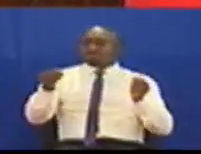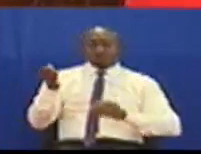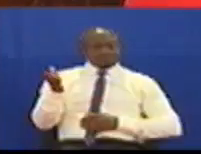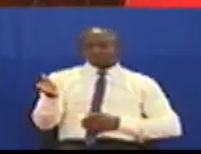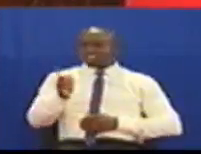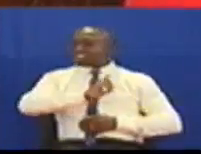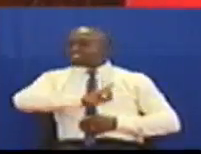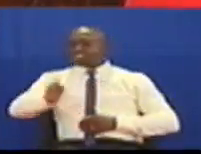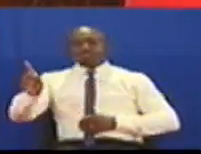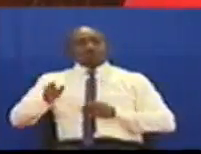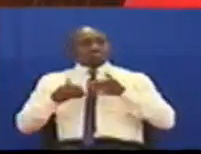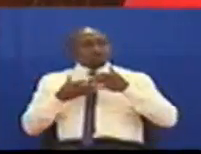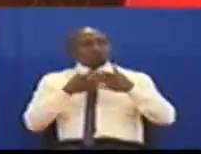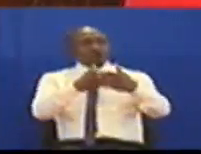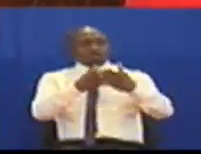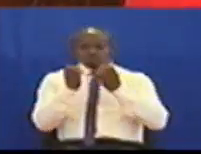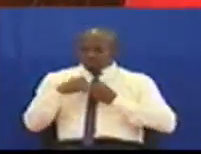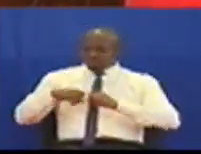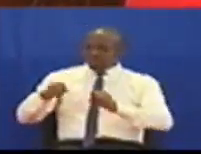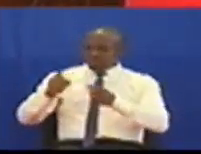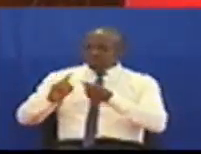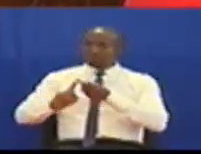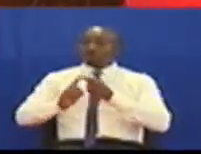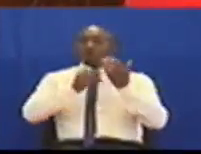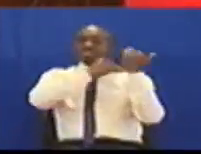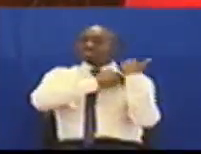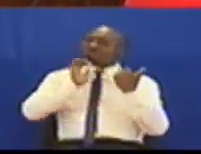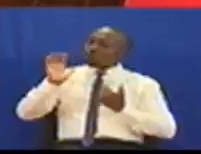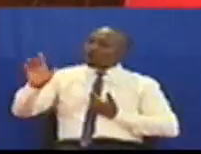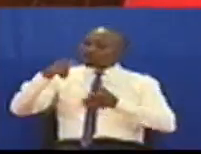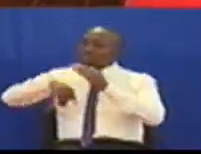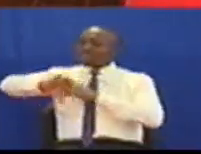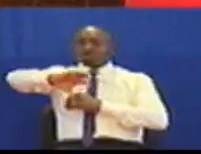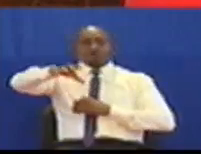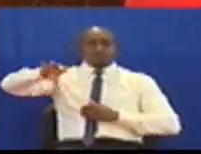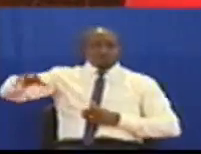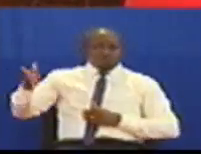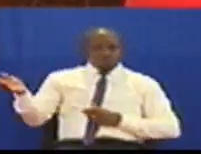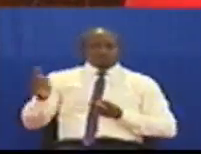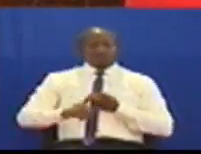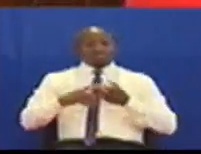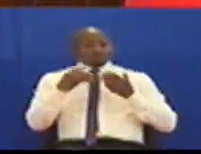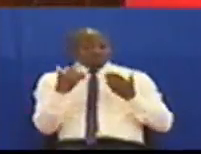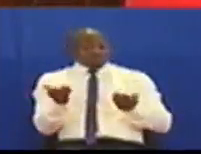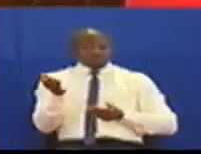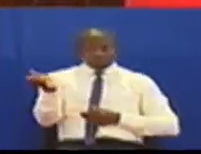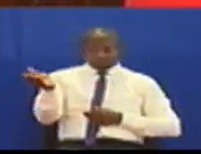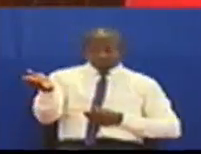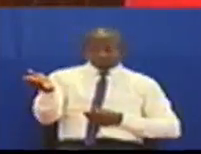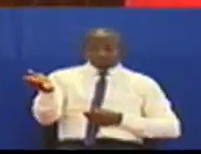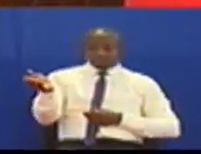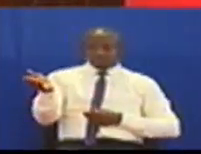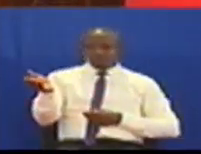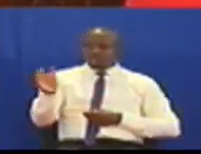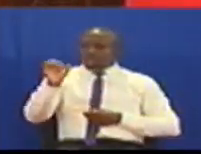ndio kikwazo cha kuto kutekeleza wajibu wao katika mikoa. Tuwatoe sasa kwa sababu wao